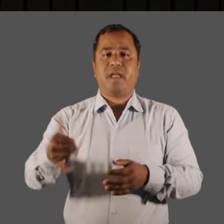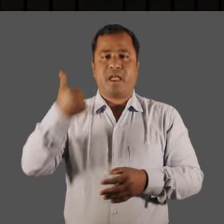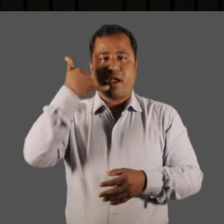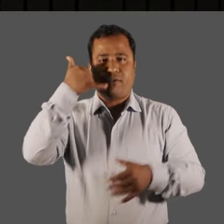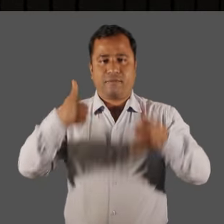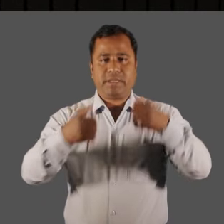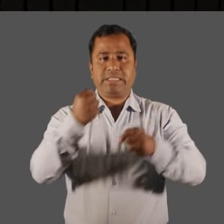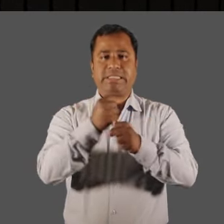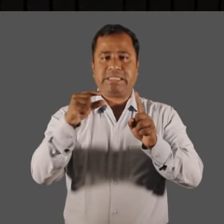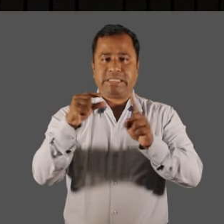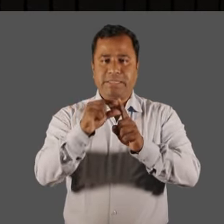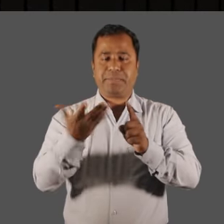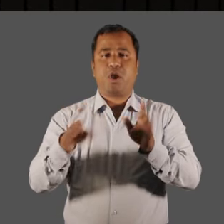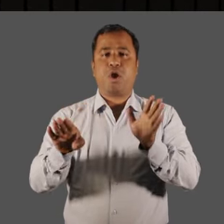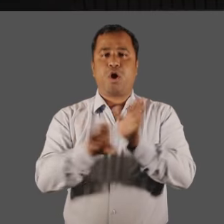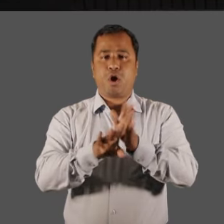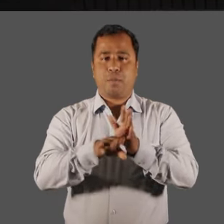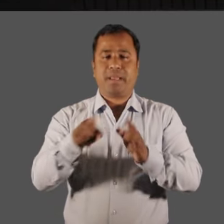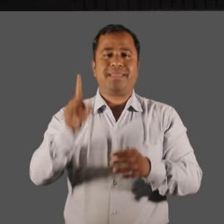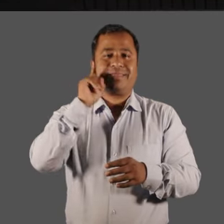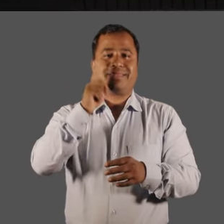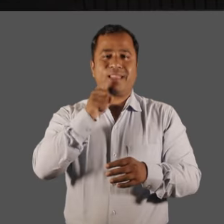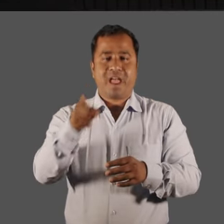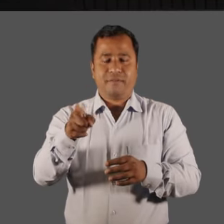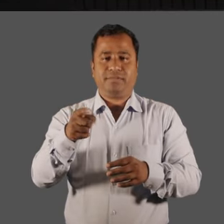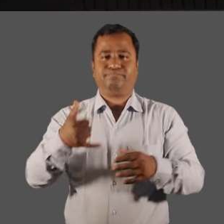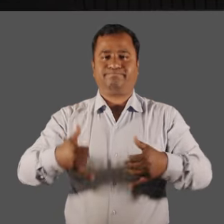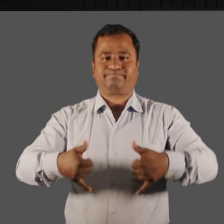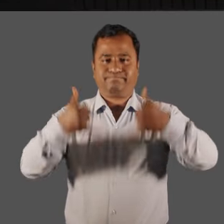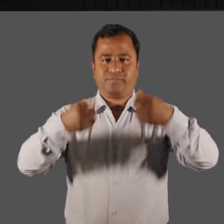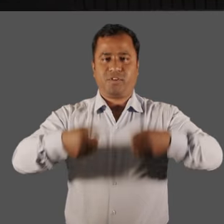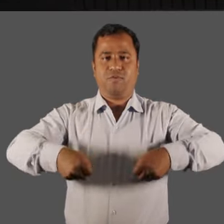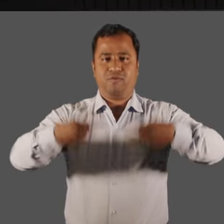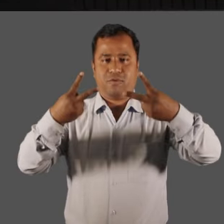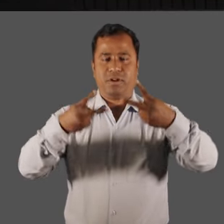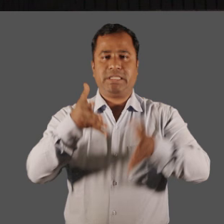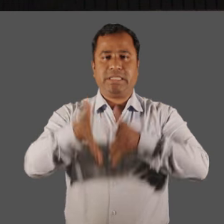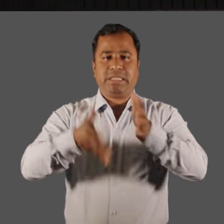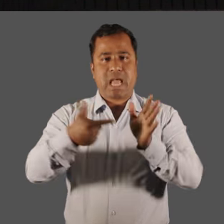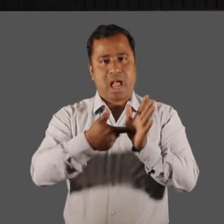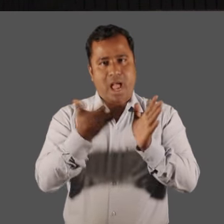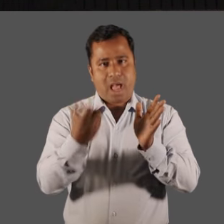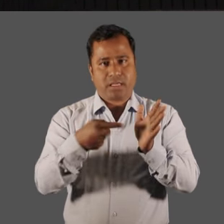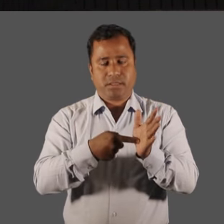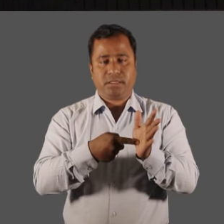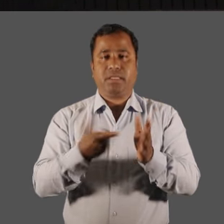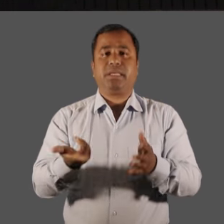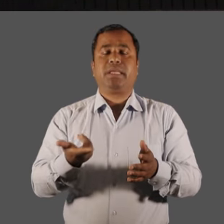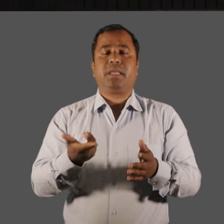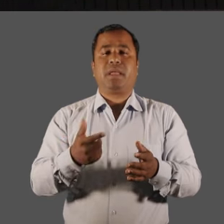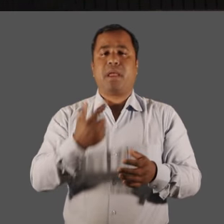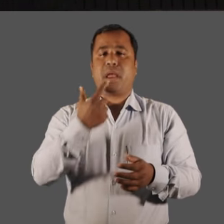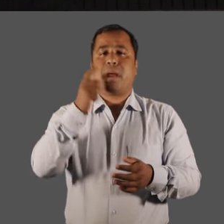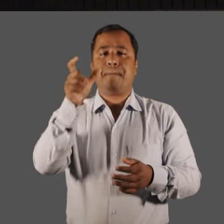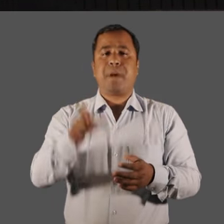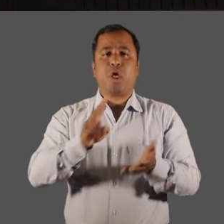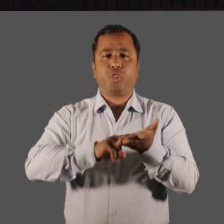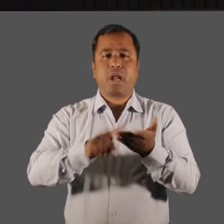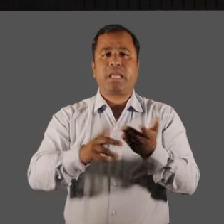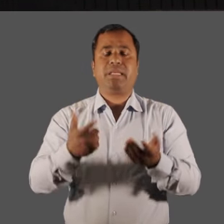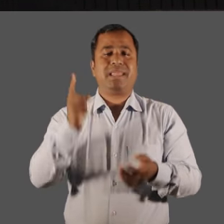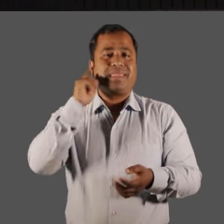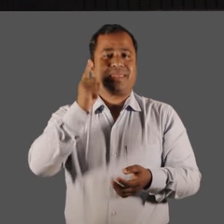সার্ভিস আছে এখন শ্রবণ প্রতিবন্ধী মানুষের জন্য, অর্থাৎ মানুষজন জানছে এই ভাষাটা সম্পর্কে এবং ভাষার প্রয়োজনীয়তা। অর্থাৎ শ্রবণ